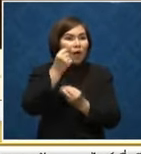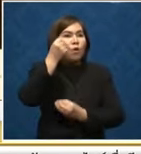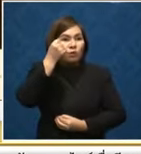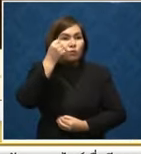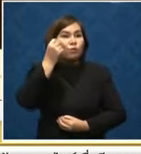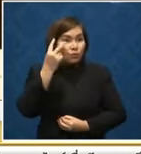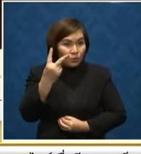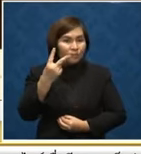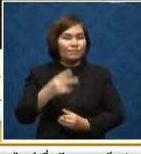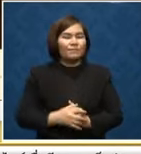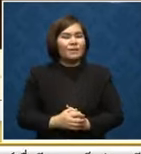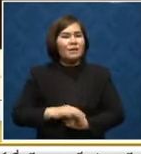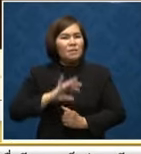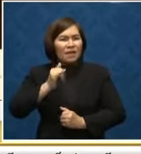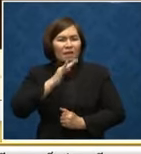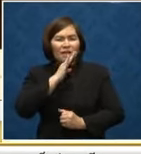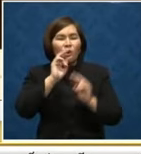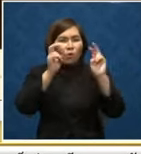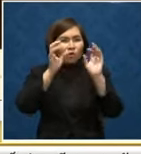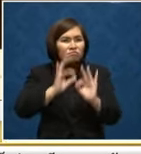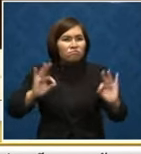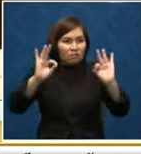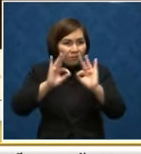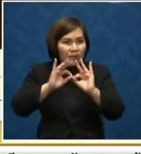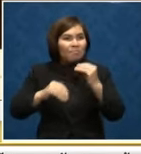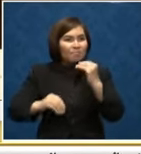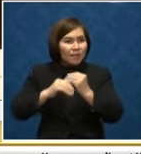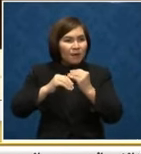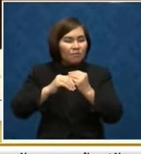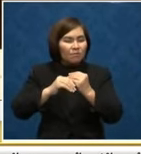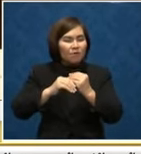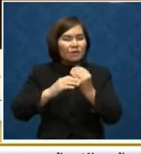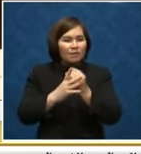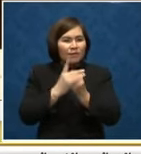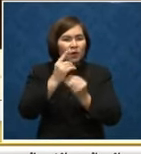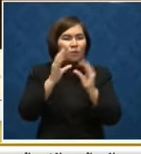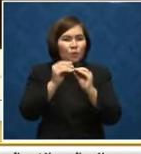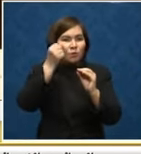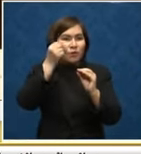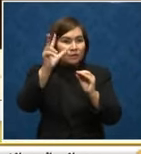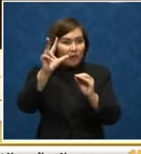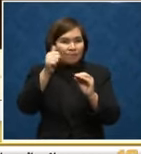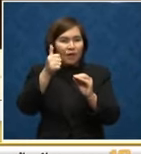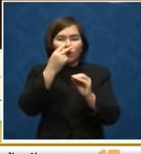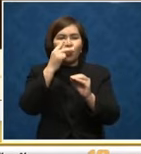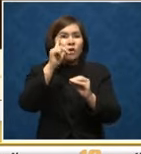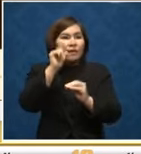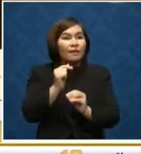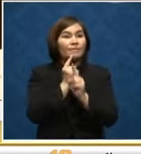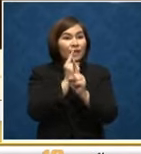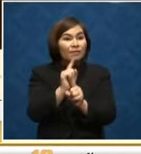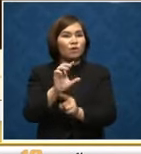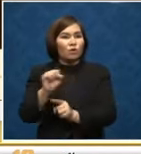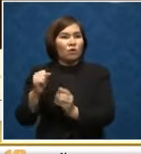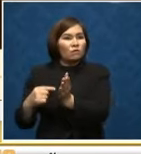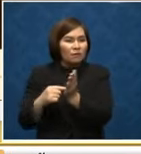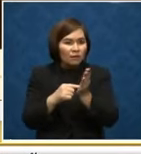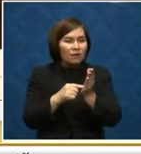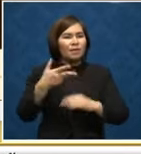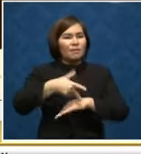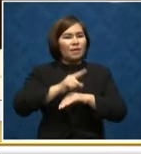แต่ก็จะเพิ่มได้ตามความจำเป็นความเร่งด่วนจากประธานก็ได้สมาชิกเสนอม